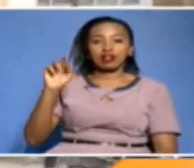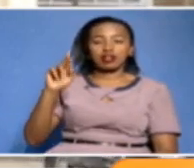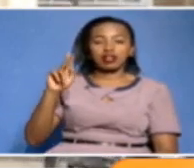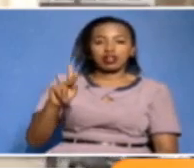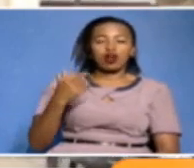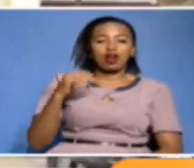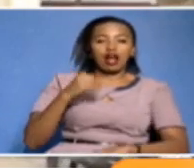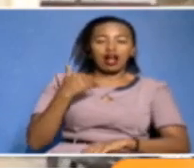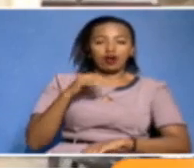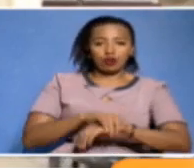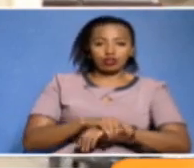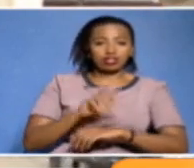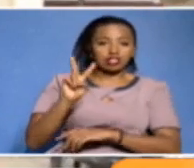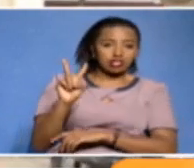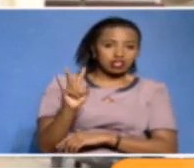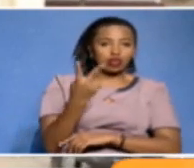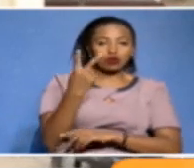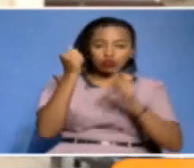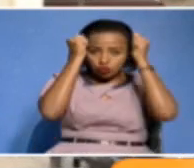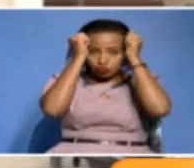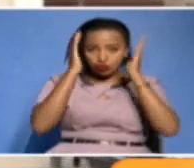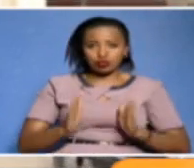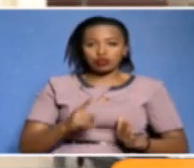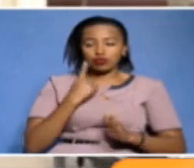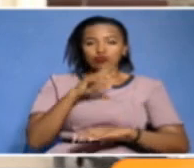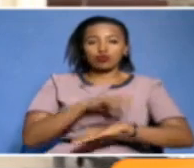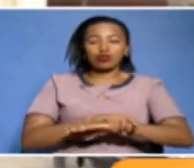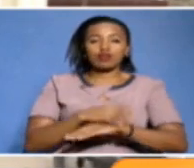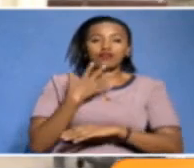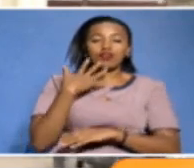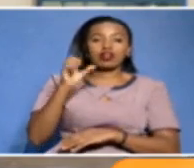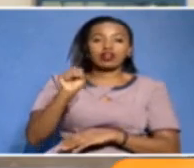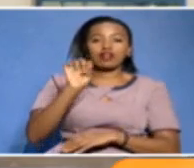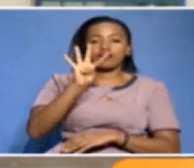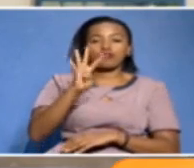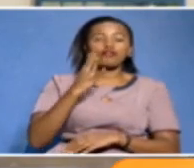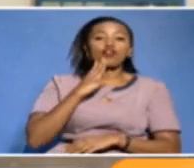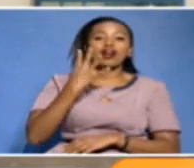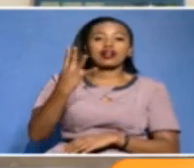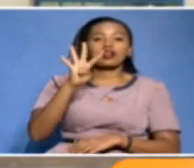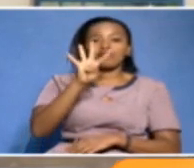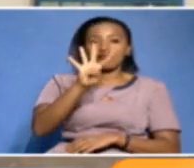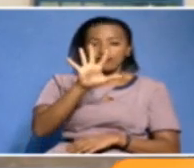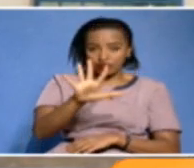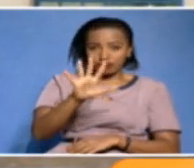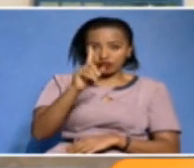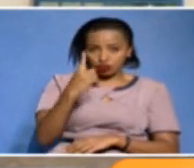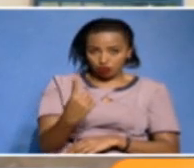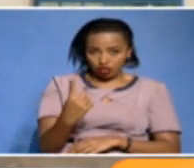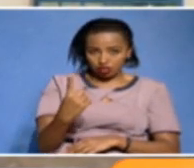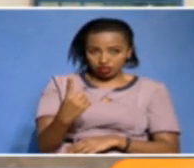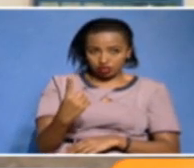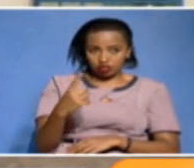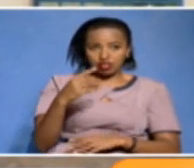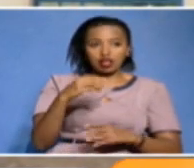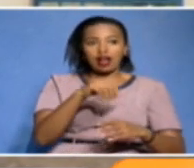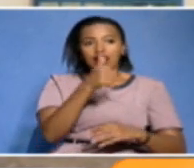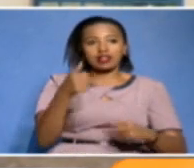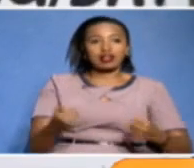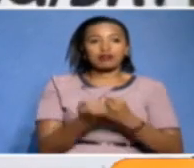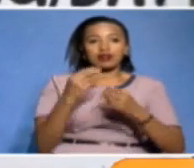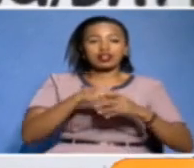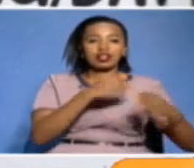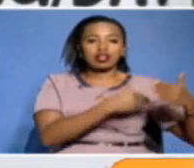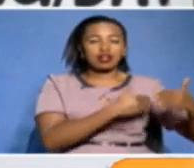alama 451. Leonard Asanga Munai. Ni hali hiyo iliyosheheni katika shule jirani ya Njoro